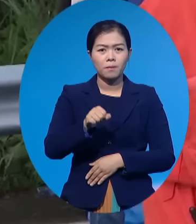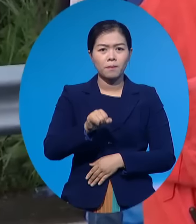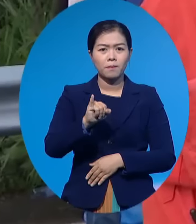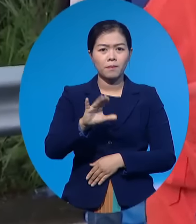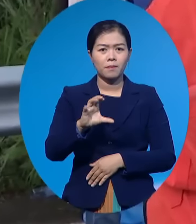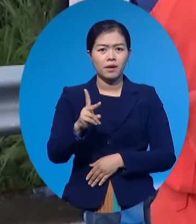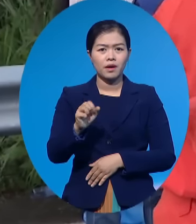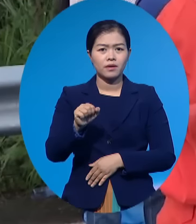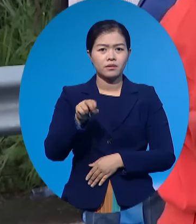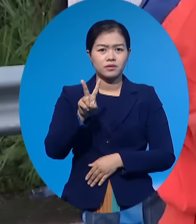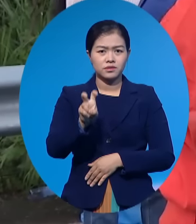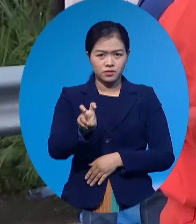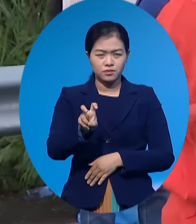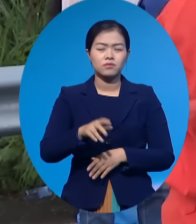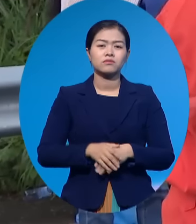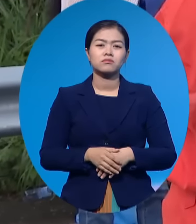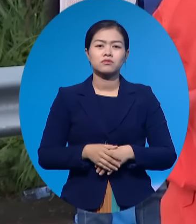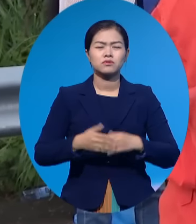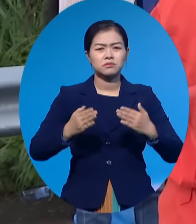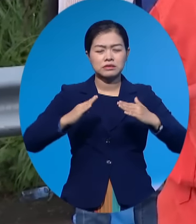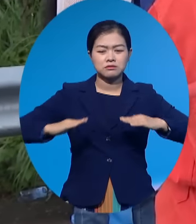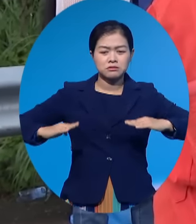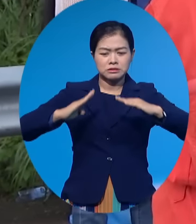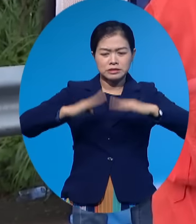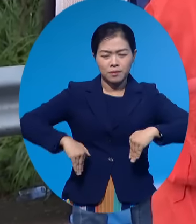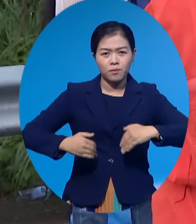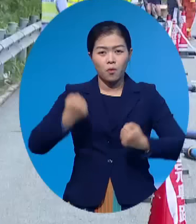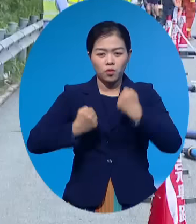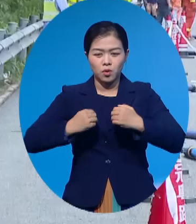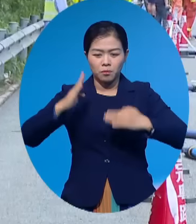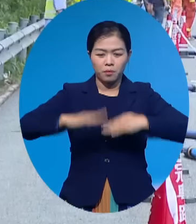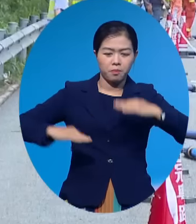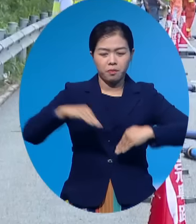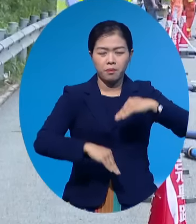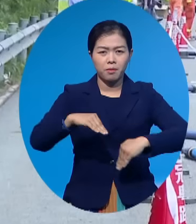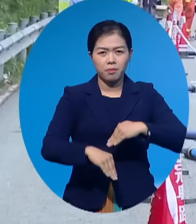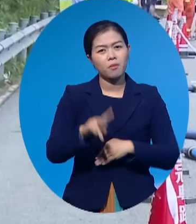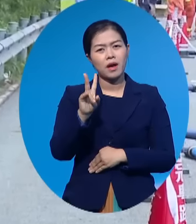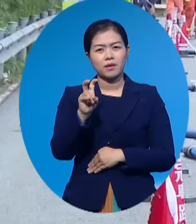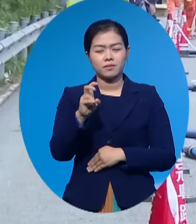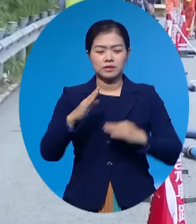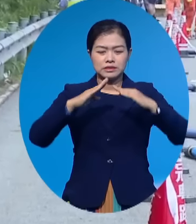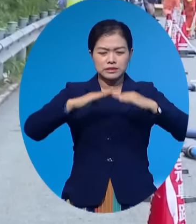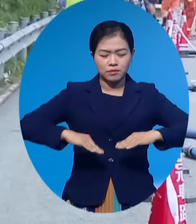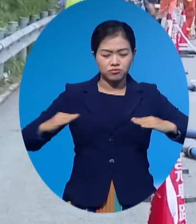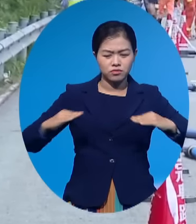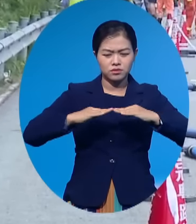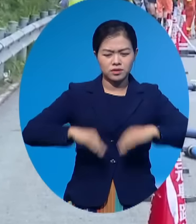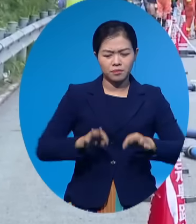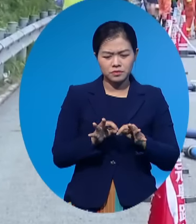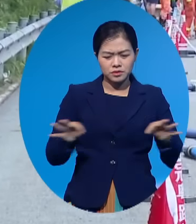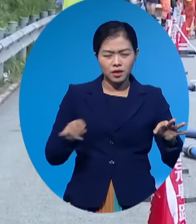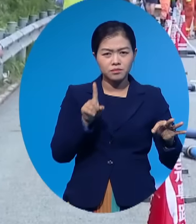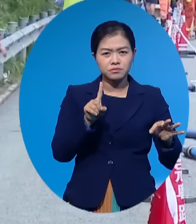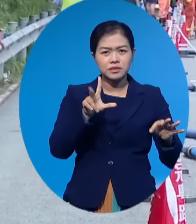hơn 20 phương tiện bị sạt xuống và mắc kẹt. Nhà chức trách cho biết phần đường bị sập dài 18 mét và có diện tích khoảng 185